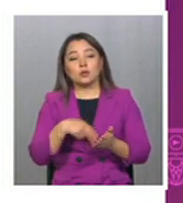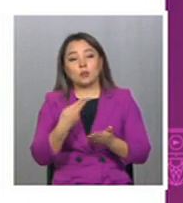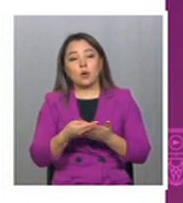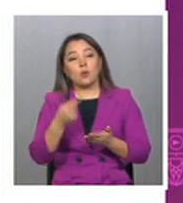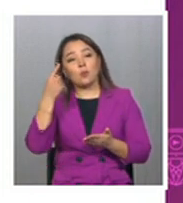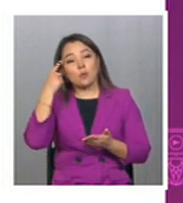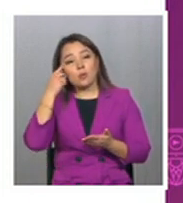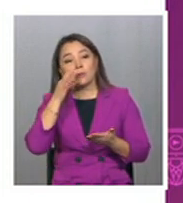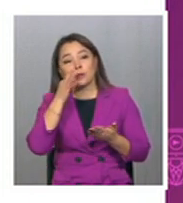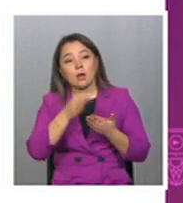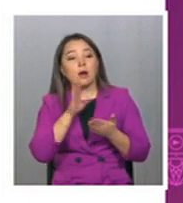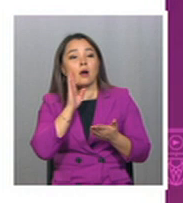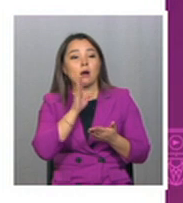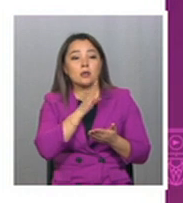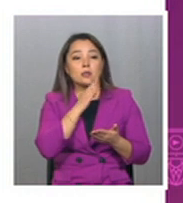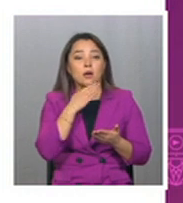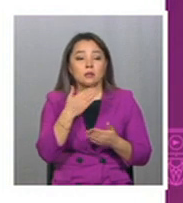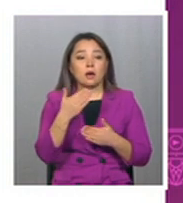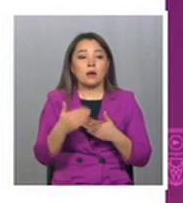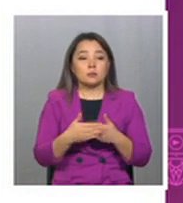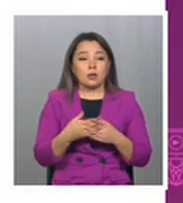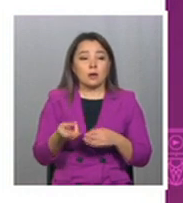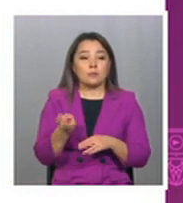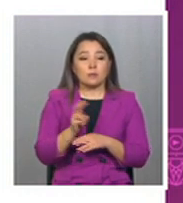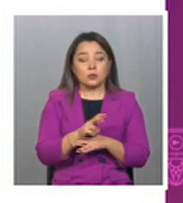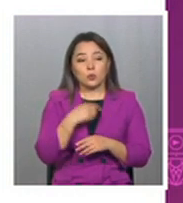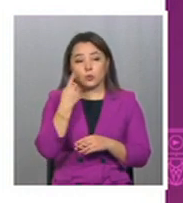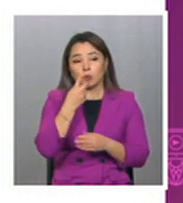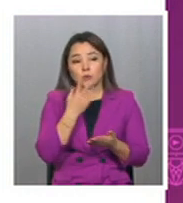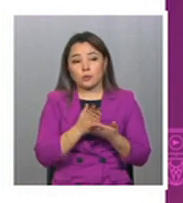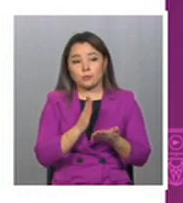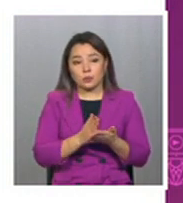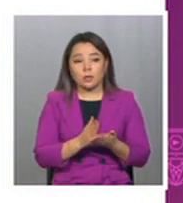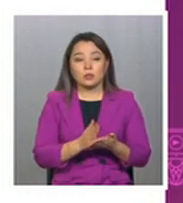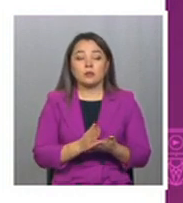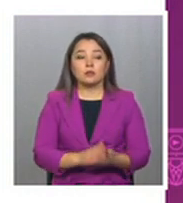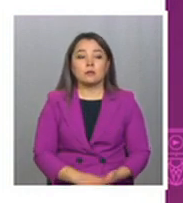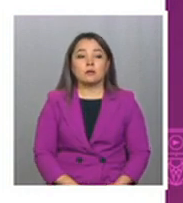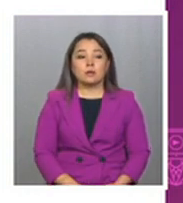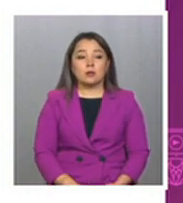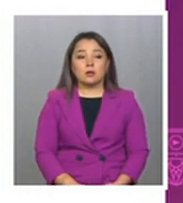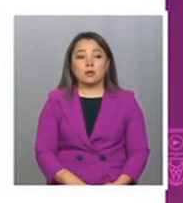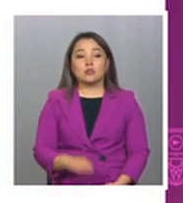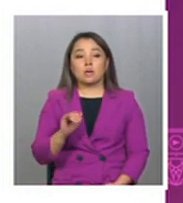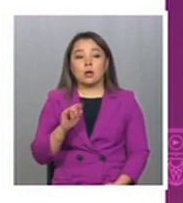барып, анасының алдына барғандағы түрі. Үшінші кейіпкер